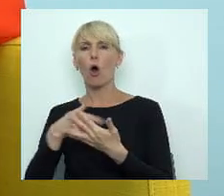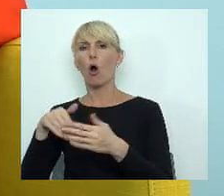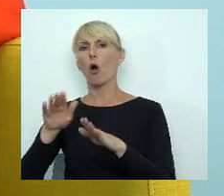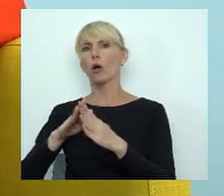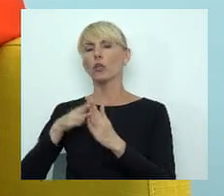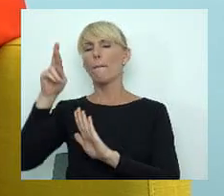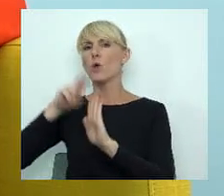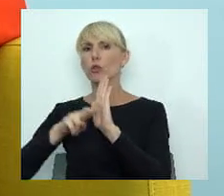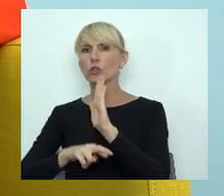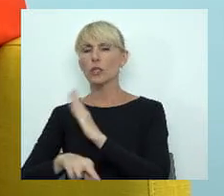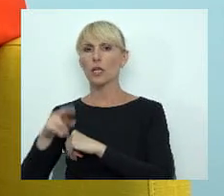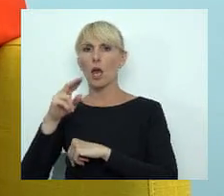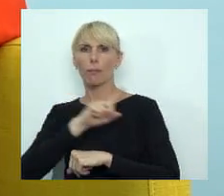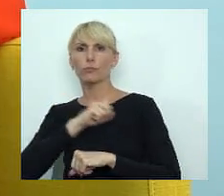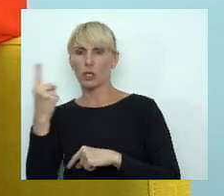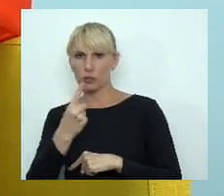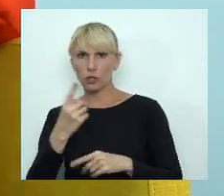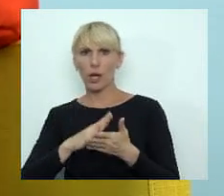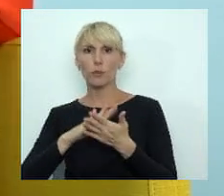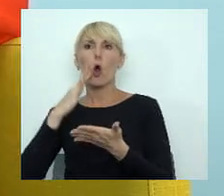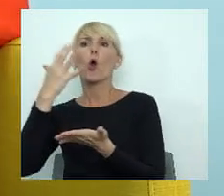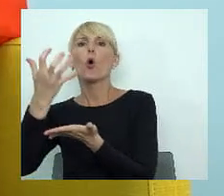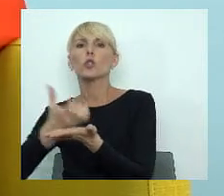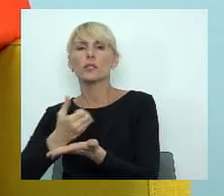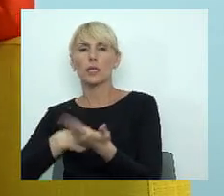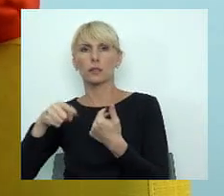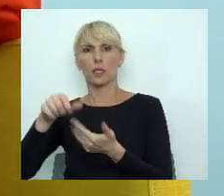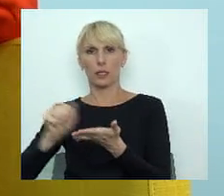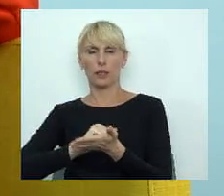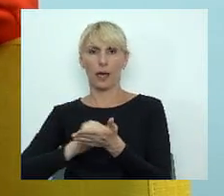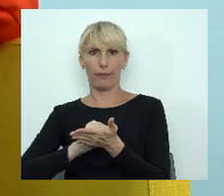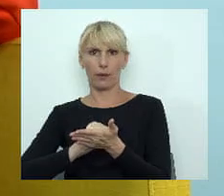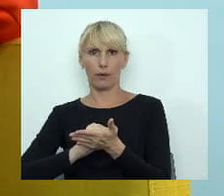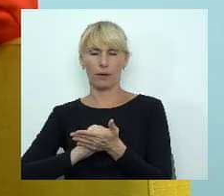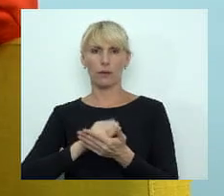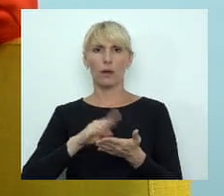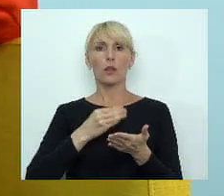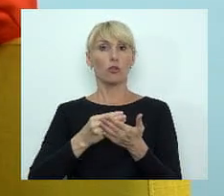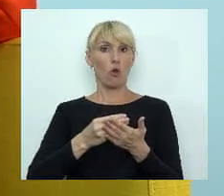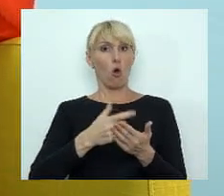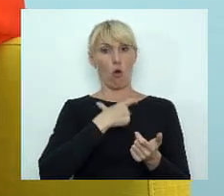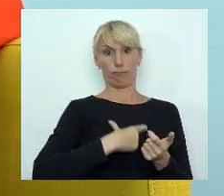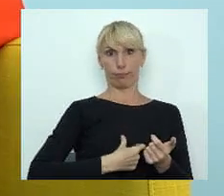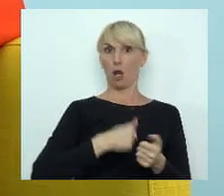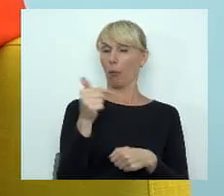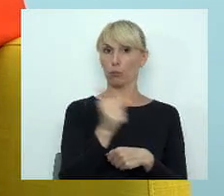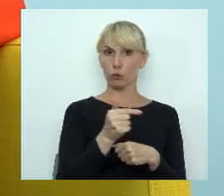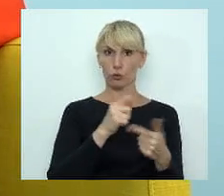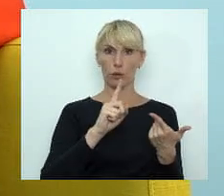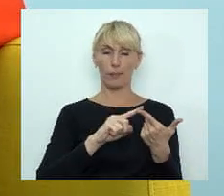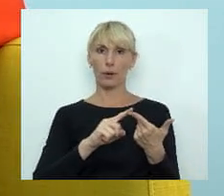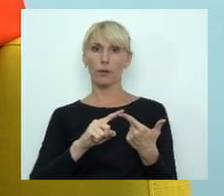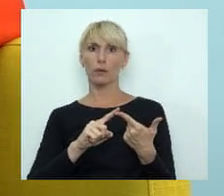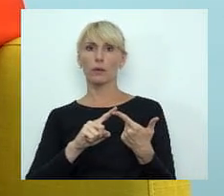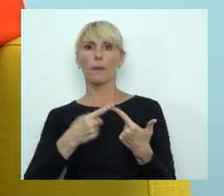przestrzegam procedur związanych z korzystaniem z tych danych. Wśród tych procedur mamy takie, które nakazują noszenie nam identyfikatorów, wśród tych procedur mamy takie,